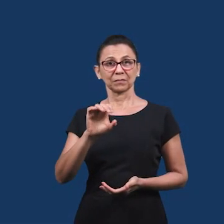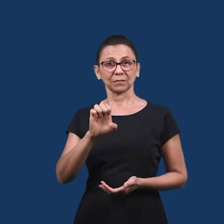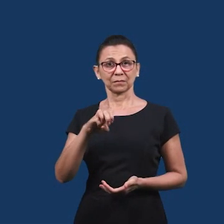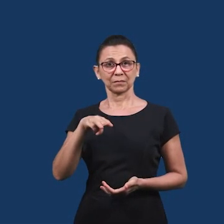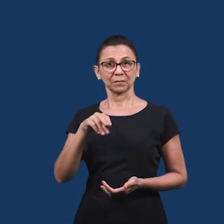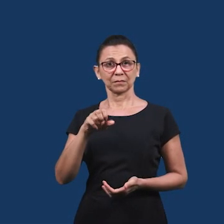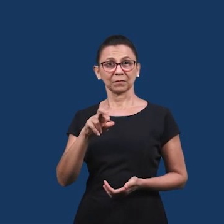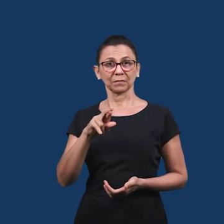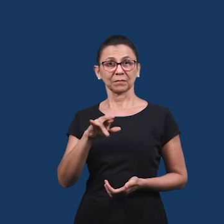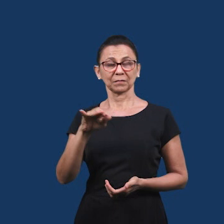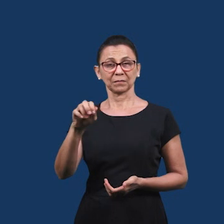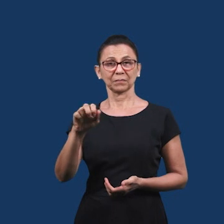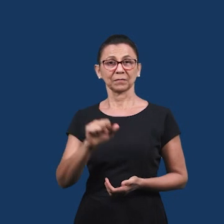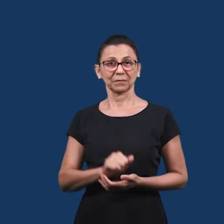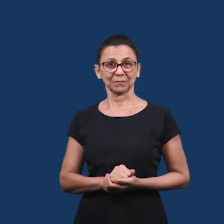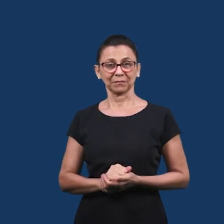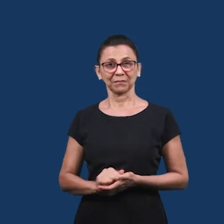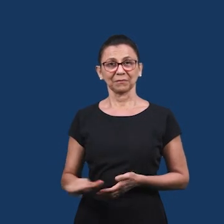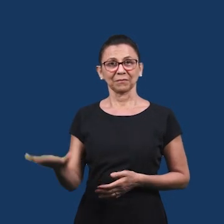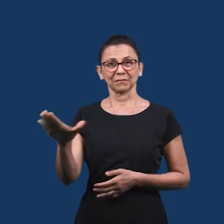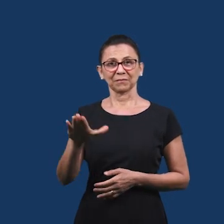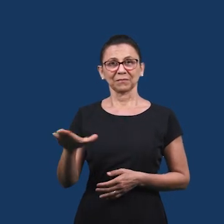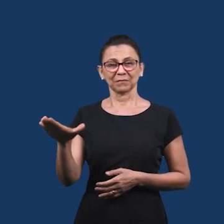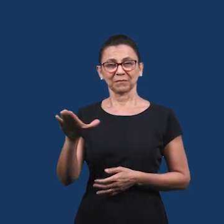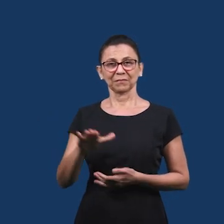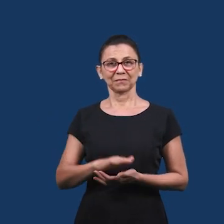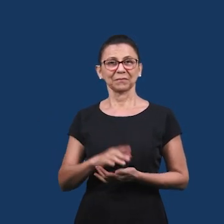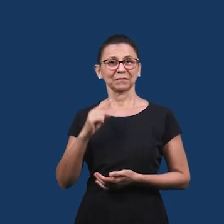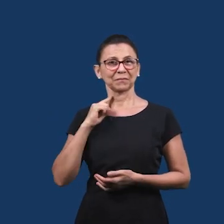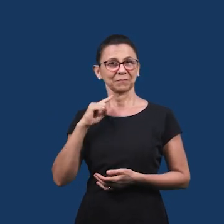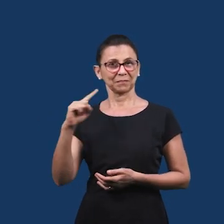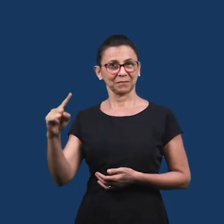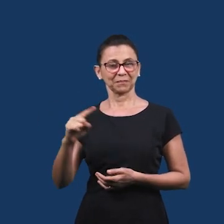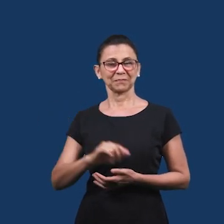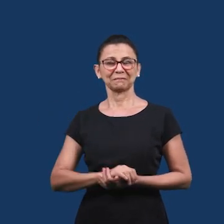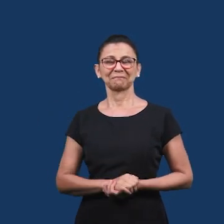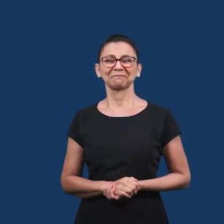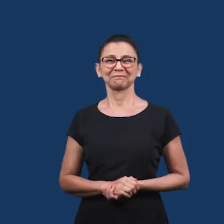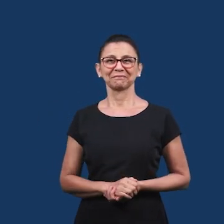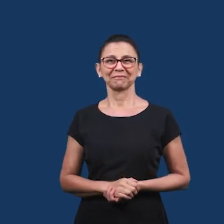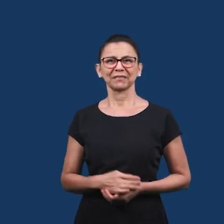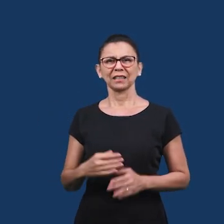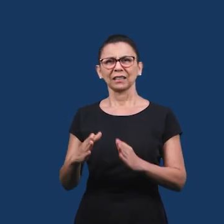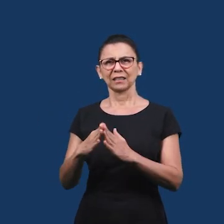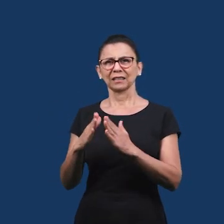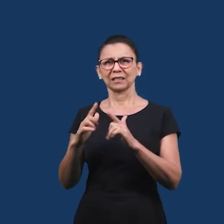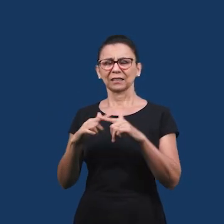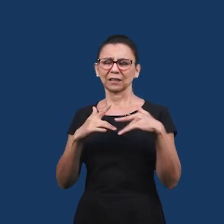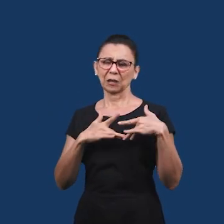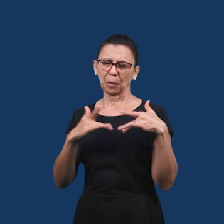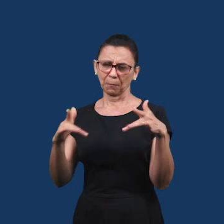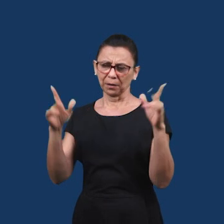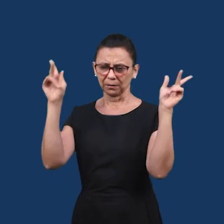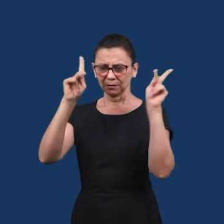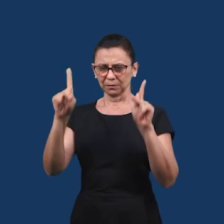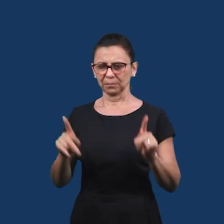Message pastoral du pasteur José Maria de Souza aux frères et sœurs de l'église juive de